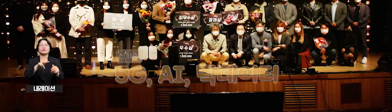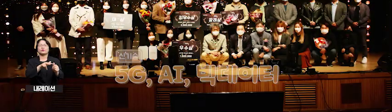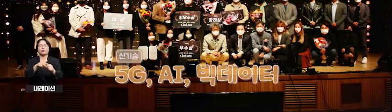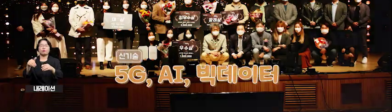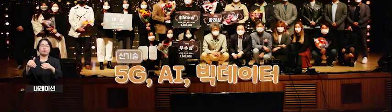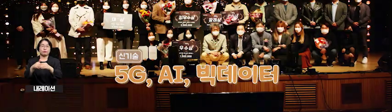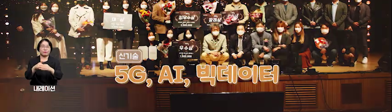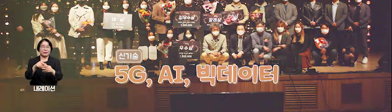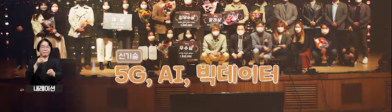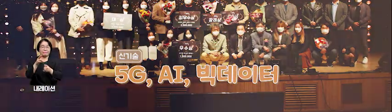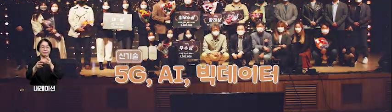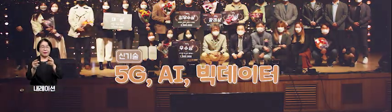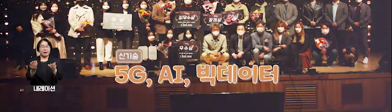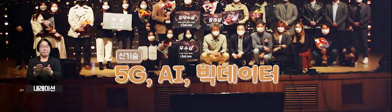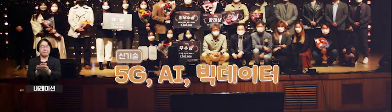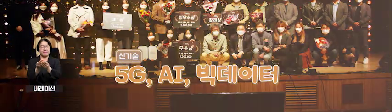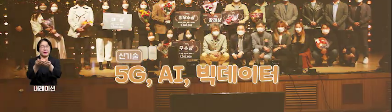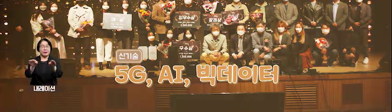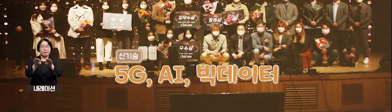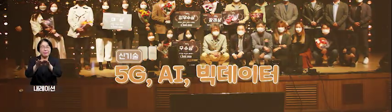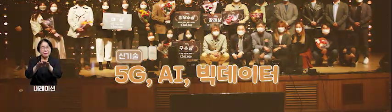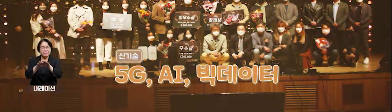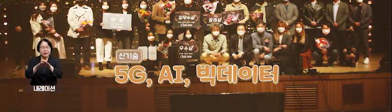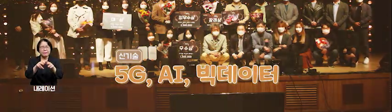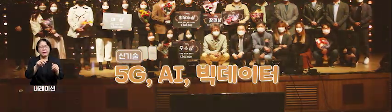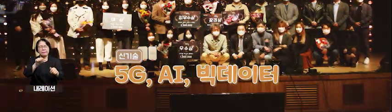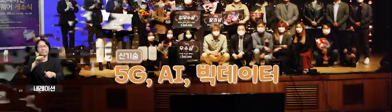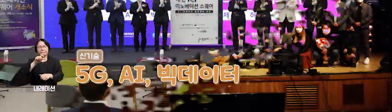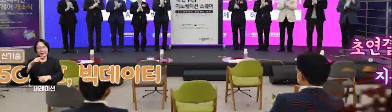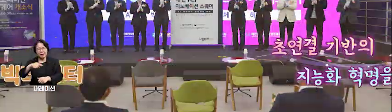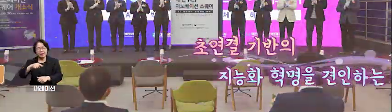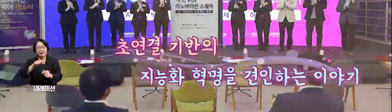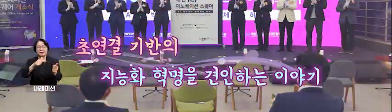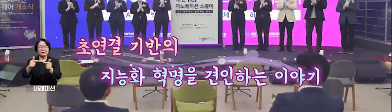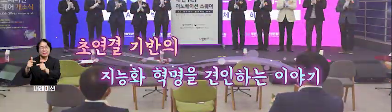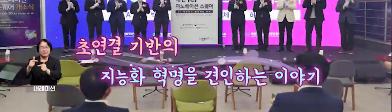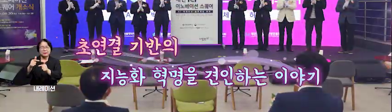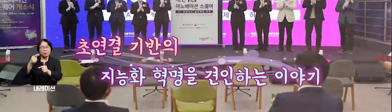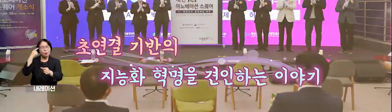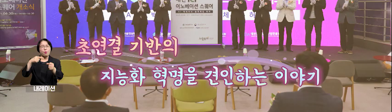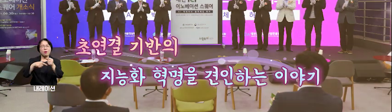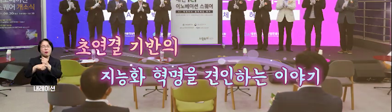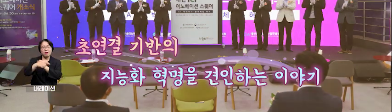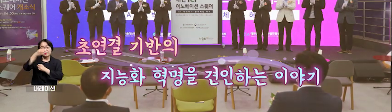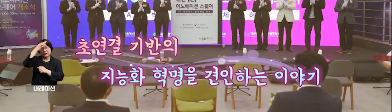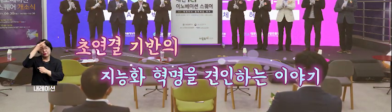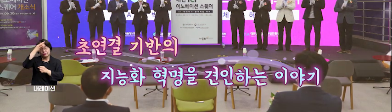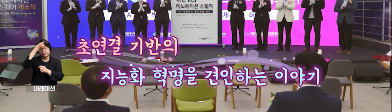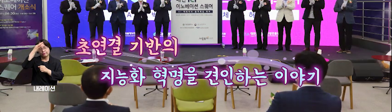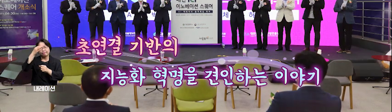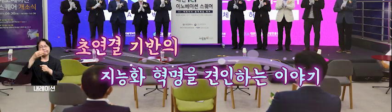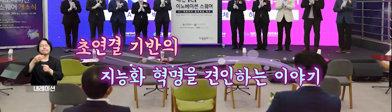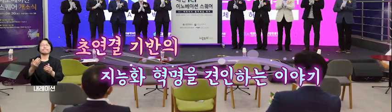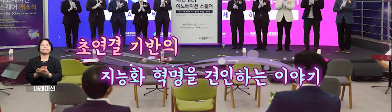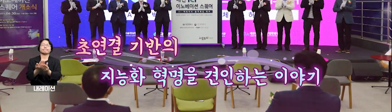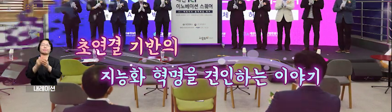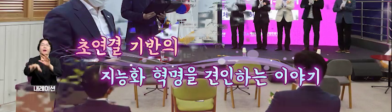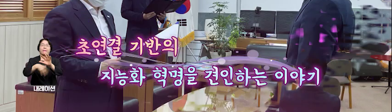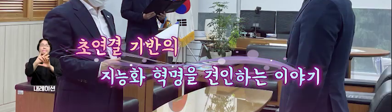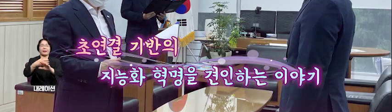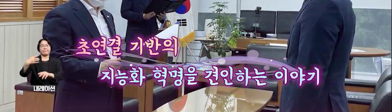5g ai 빅 데이터 등 신기술로 촉발되는 초연결 기반의 지능화 혁명을 견인하는